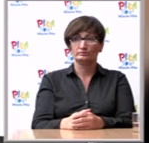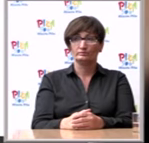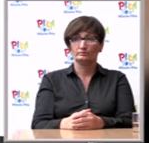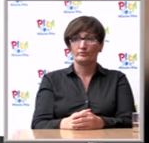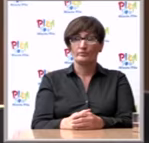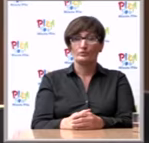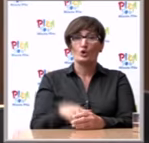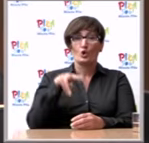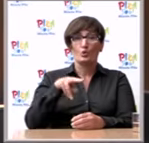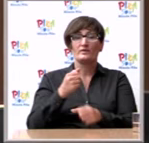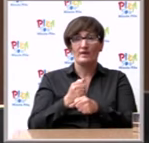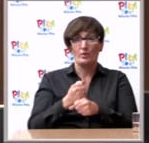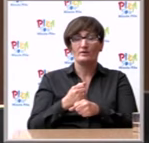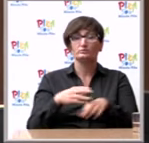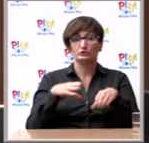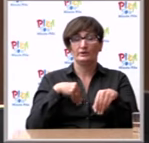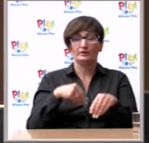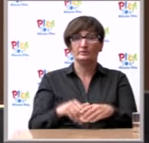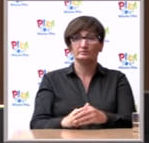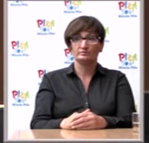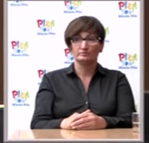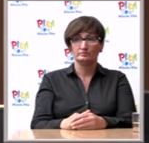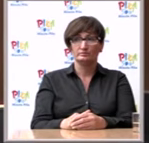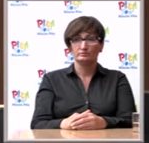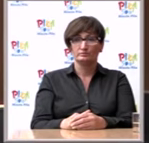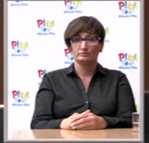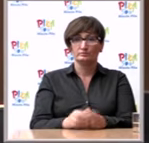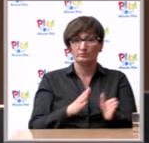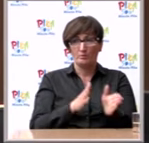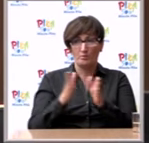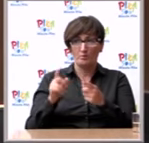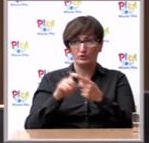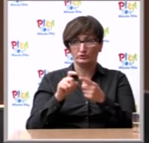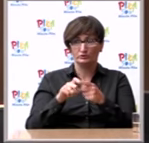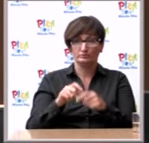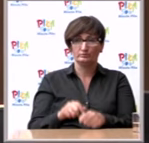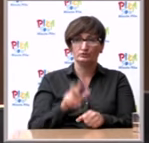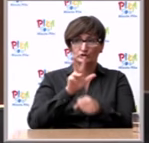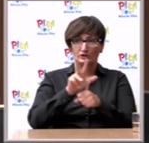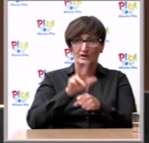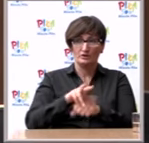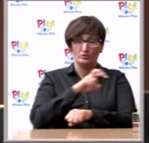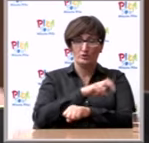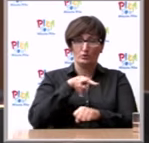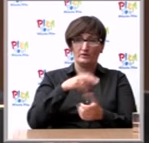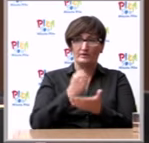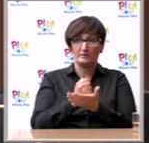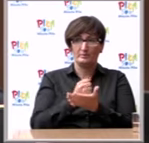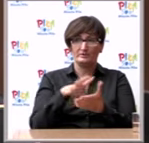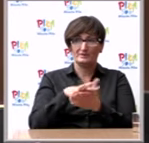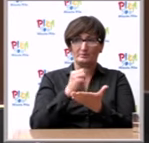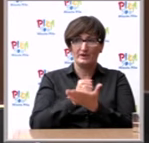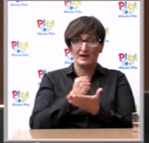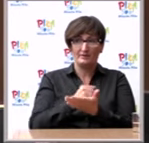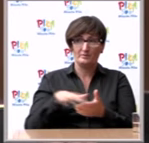Stwierdzam, że uchwała została przyjęta jednomyślnie. Przystępujemy do kolejnego punktu porządku obrad. Jest to punkt 13. Projekt uchwały w sprawie